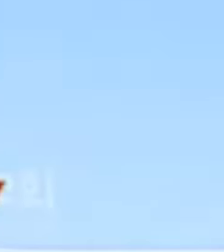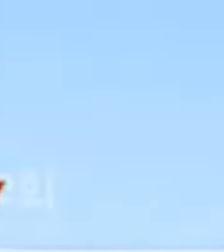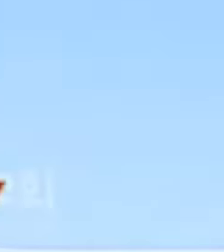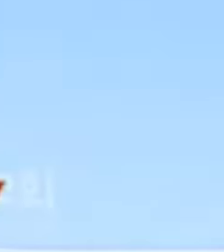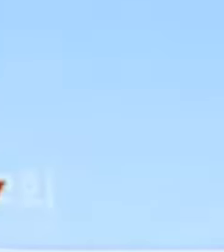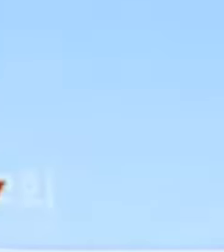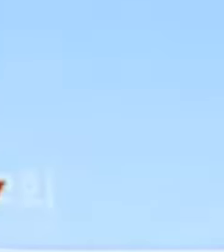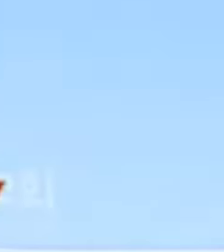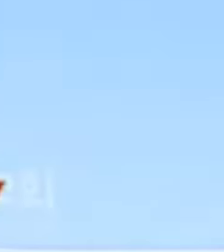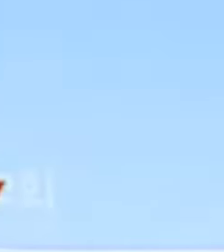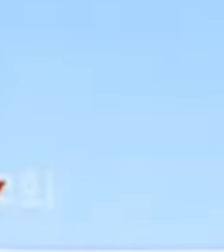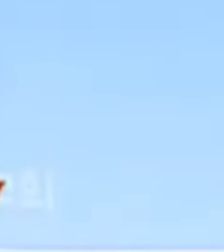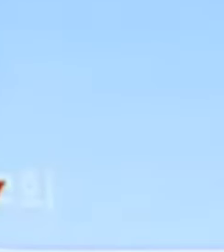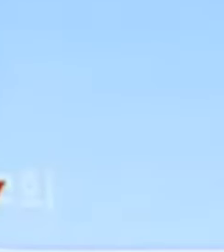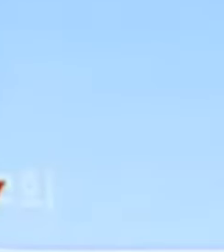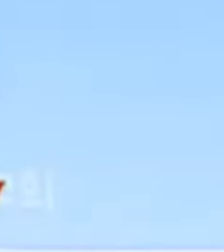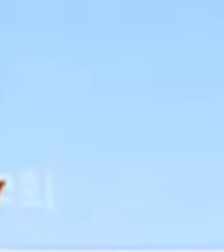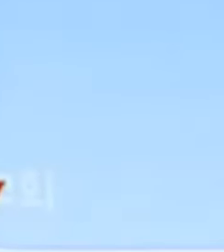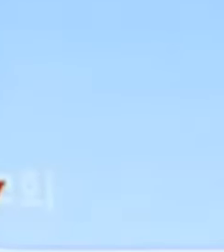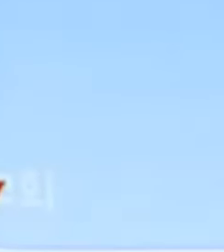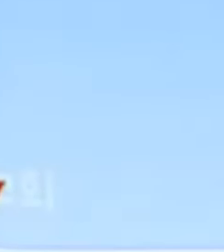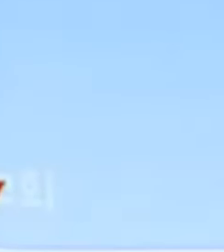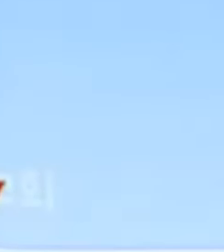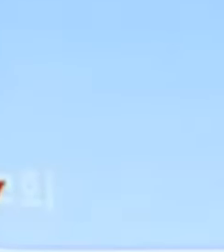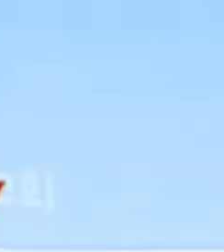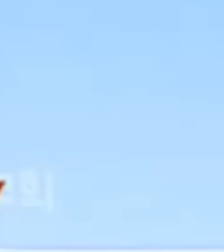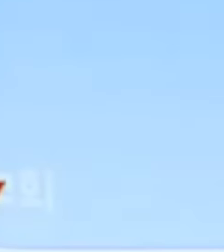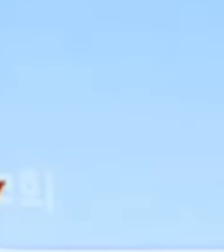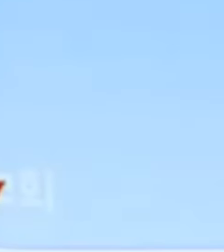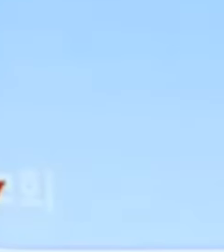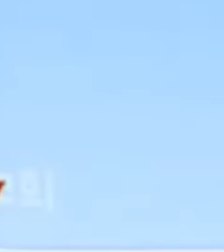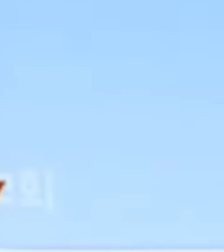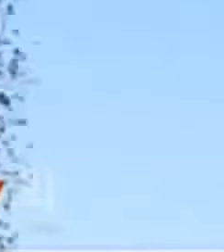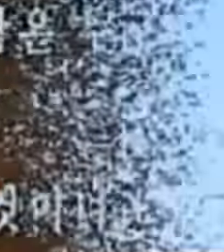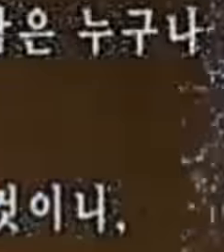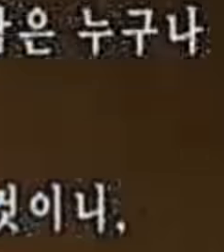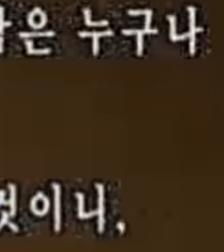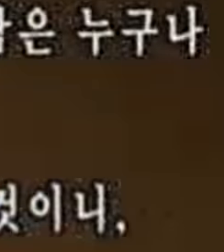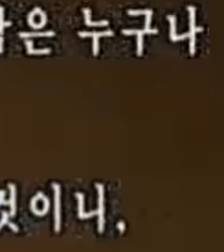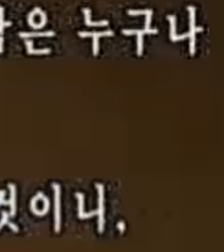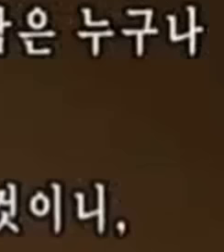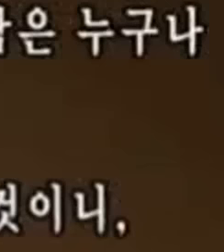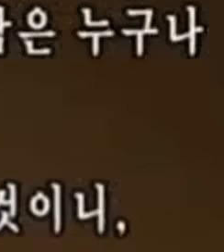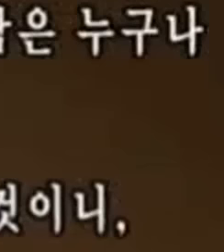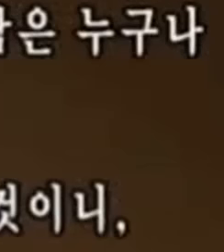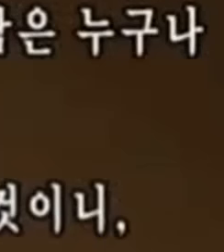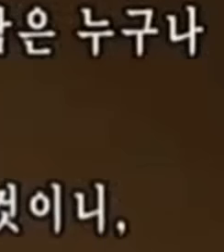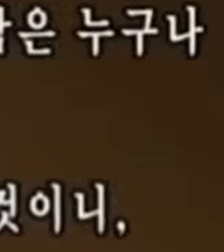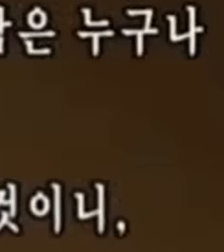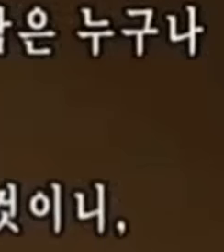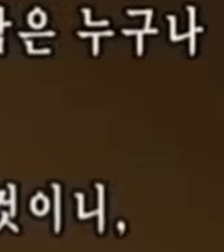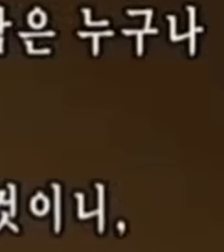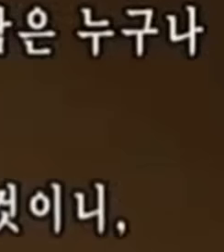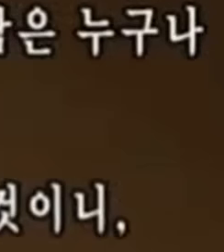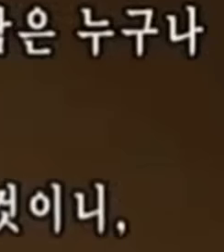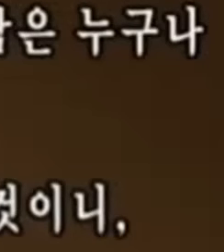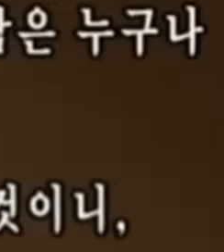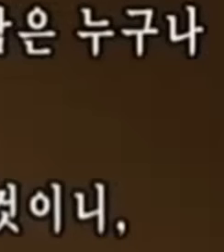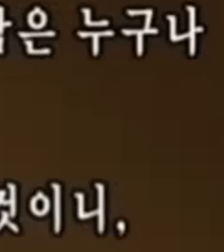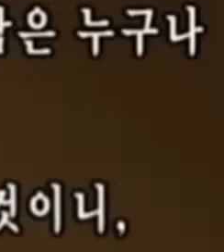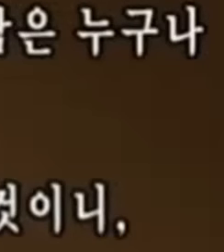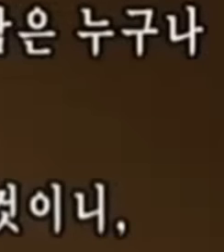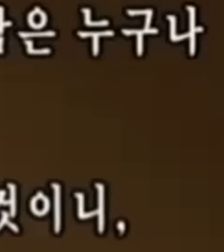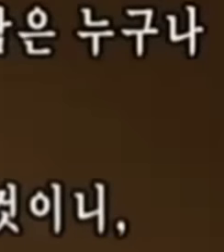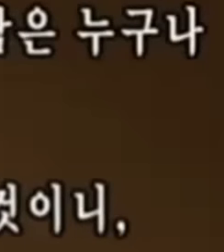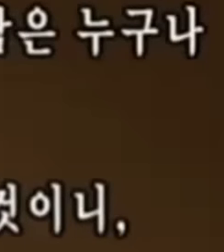오늘 우리에게 주시는 하나님의 말씀은 요한 1서 3장 10절부터 16절 말씀입니다.